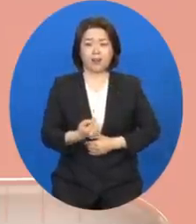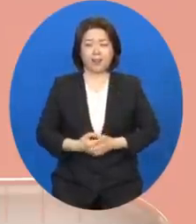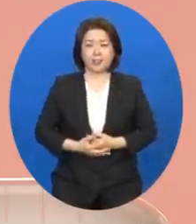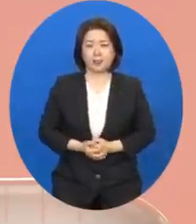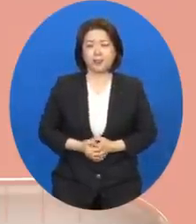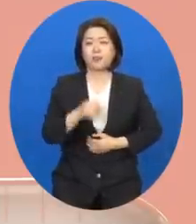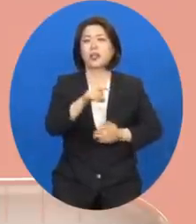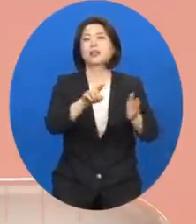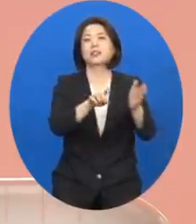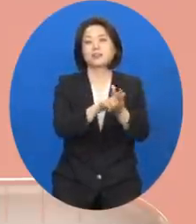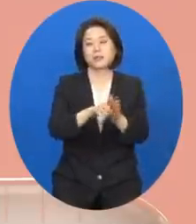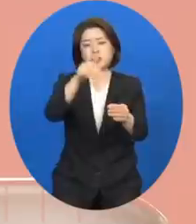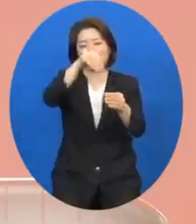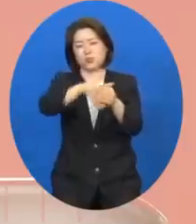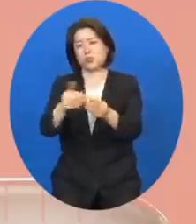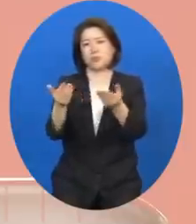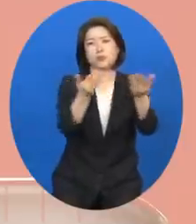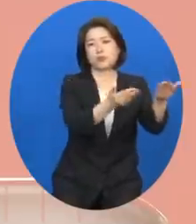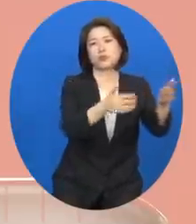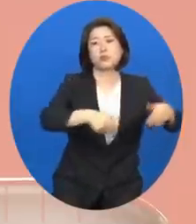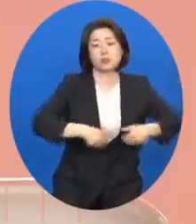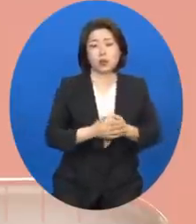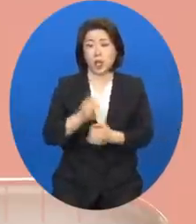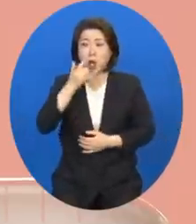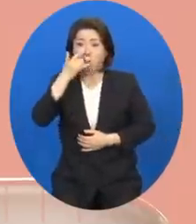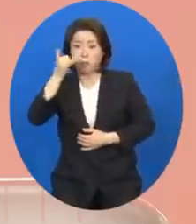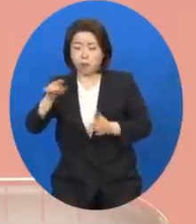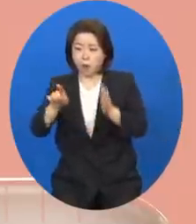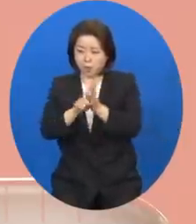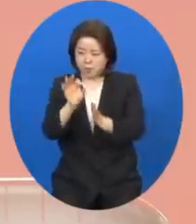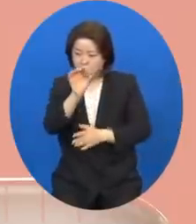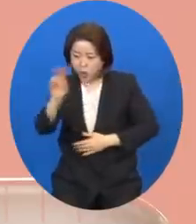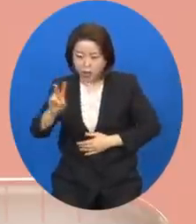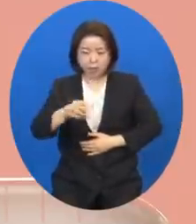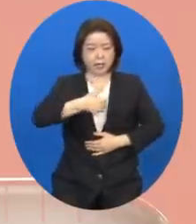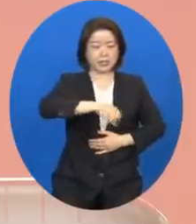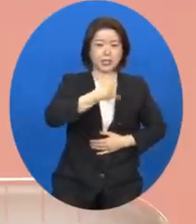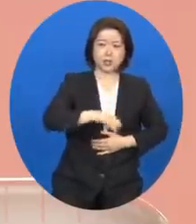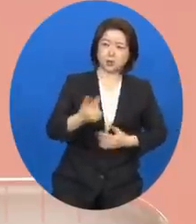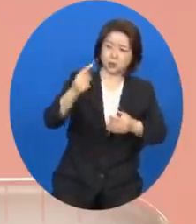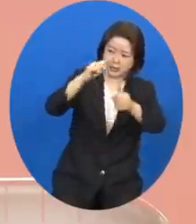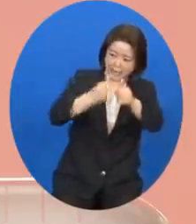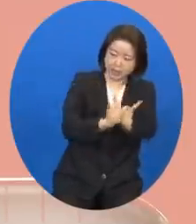그 믿음을 심어줘야 합니다. 부모가 믿어야 자녀가 믿는 거죠.